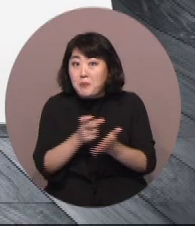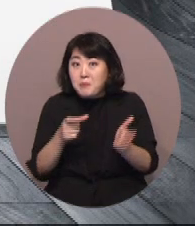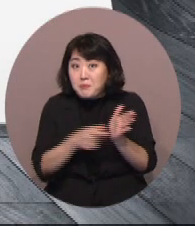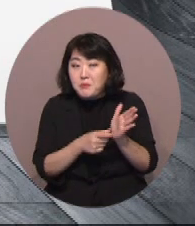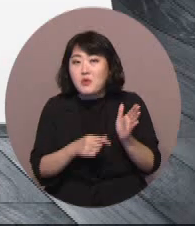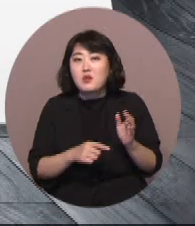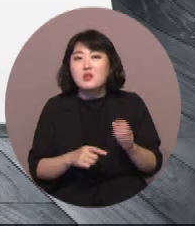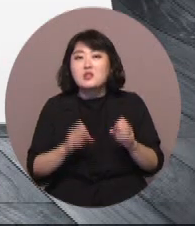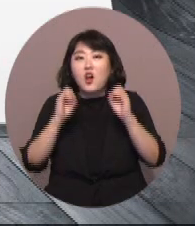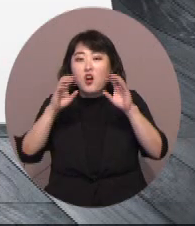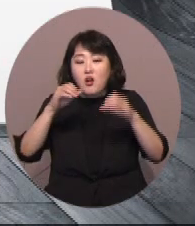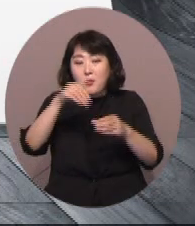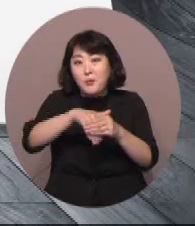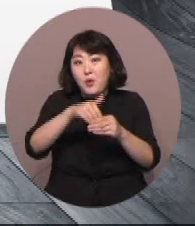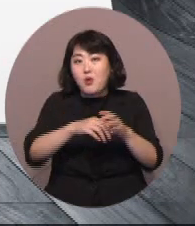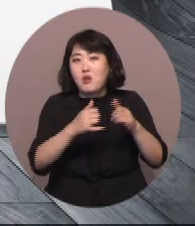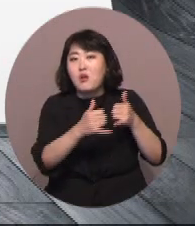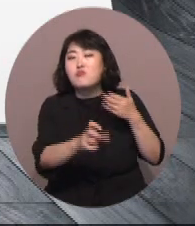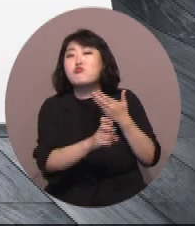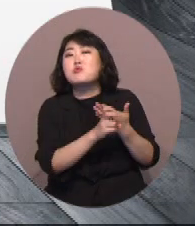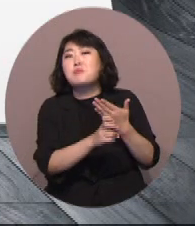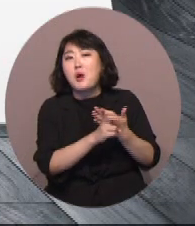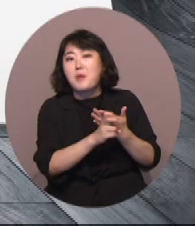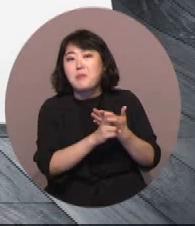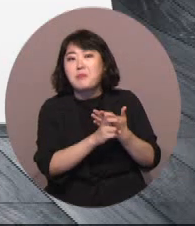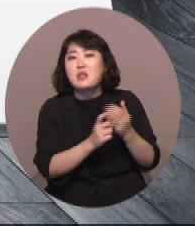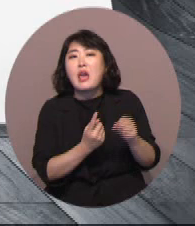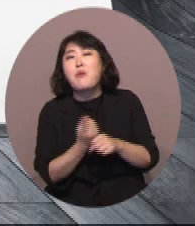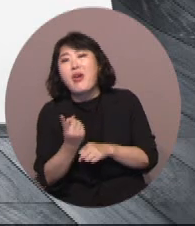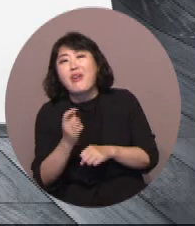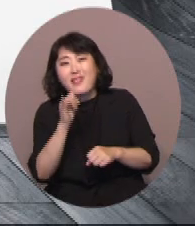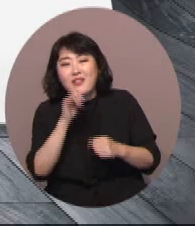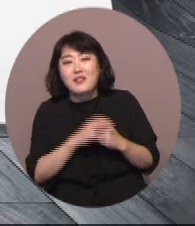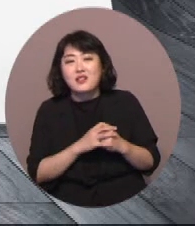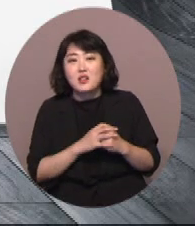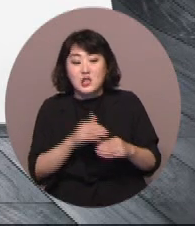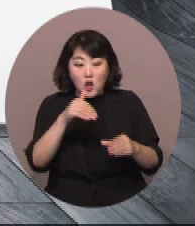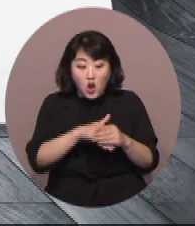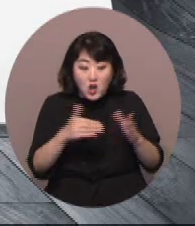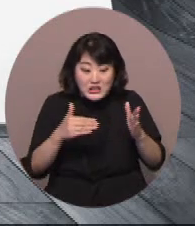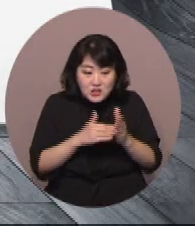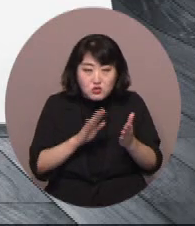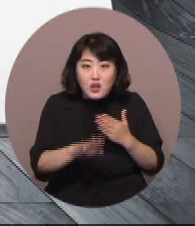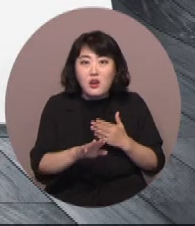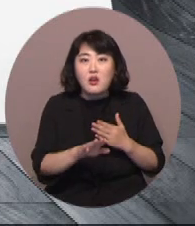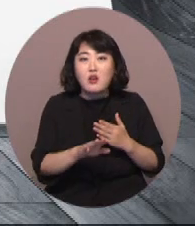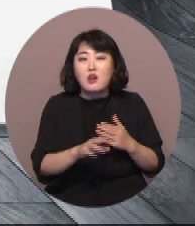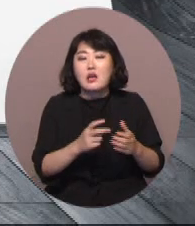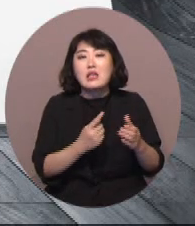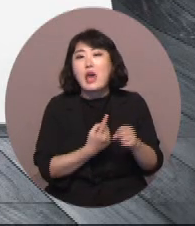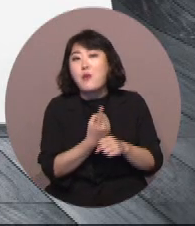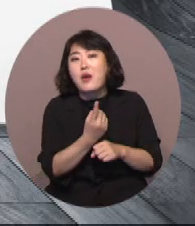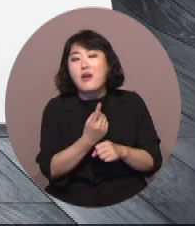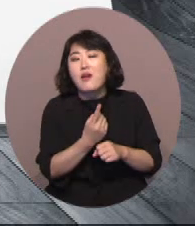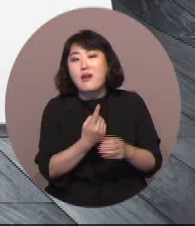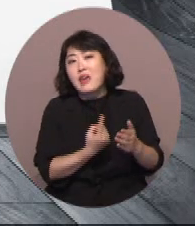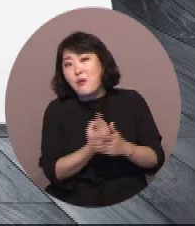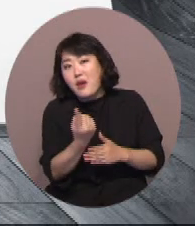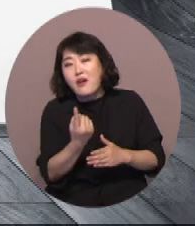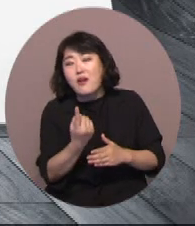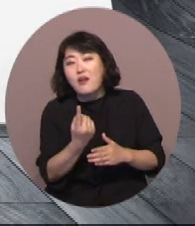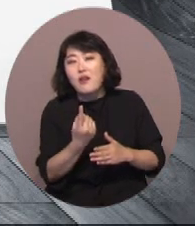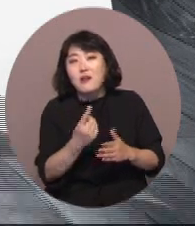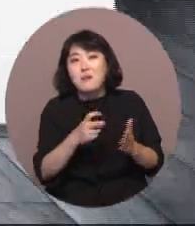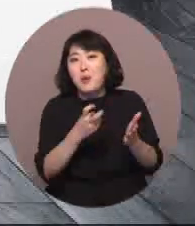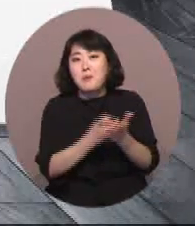선거 홍보 현수막은 불법 홍보물의 예외 대상에 들어가는데 선거가 끝나면 더 이상 예외 적용을 받지 못하기